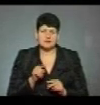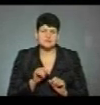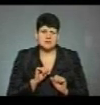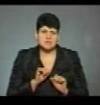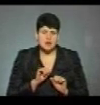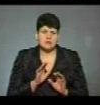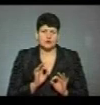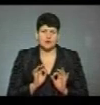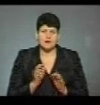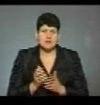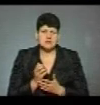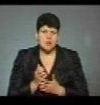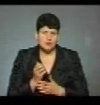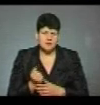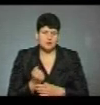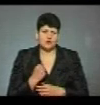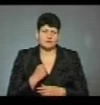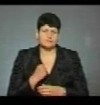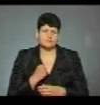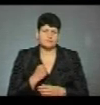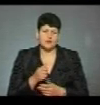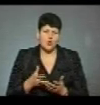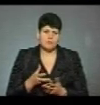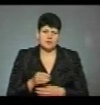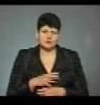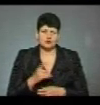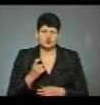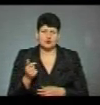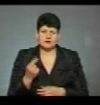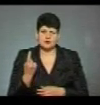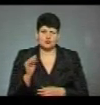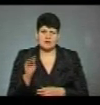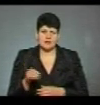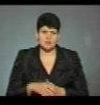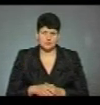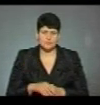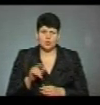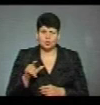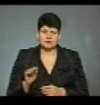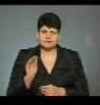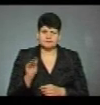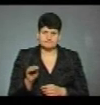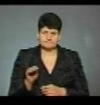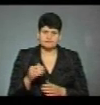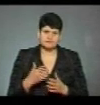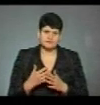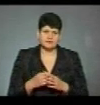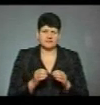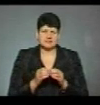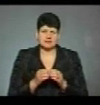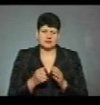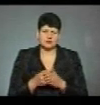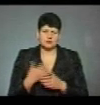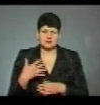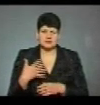захист, нормальний заробіток. Оплата була 100 гривень за одну закладку. Особи, які закладали, близько від 10 до